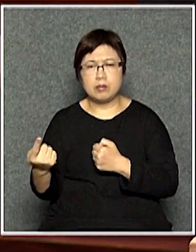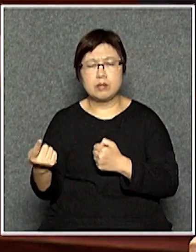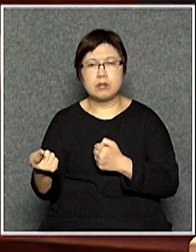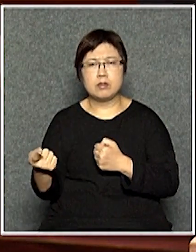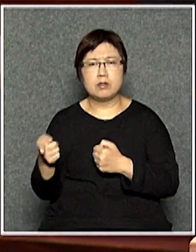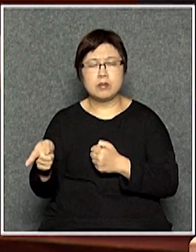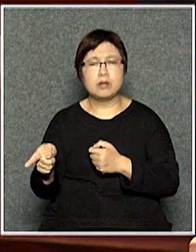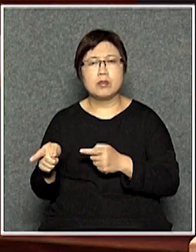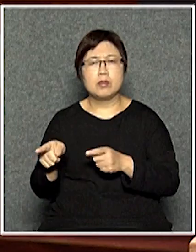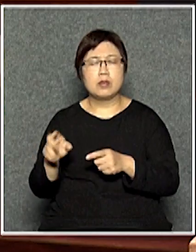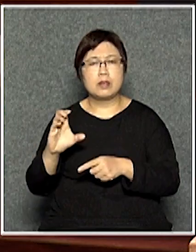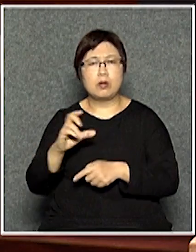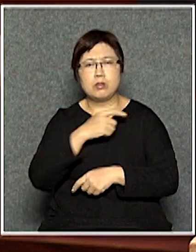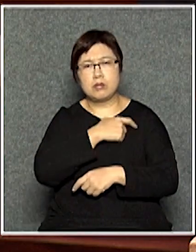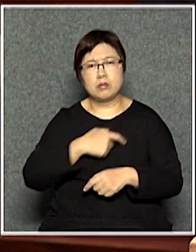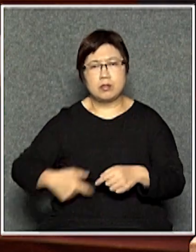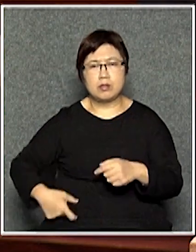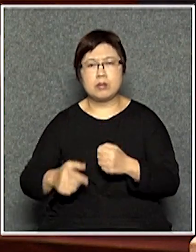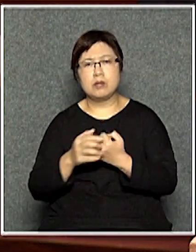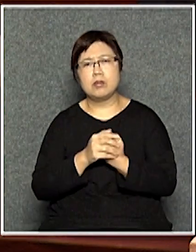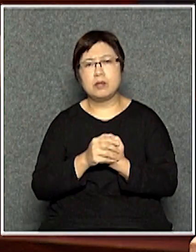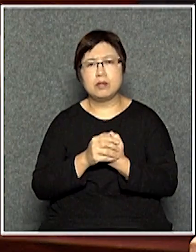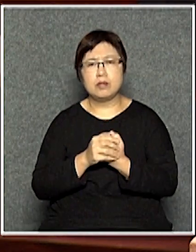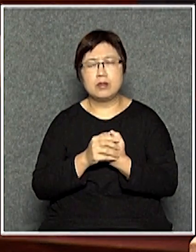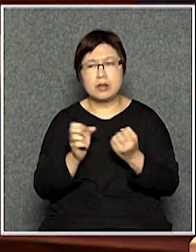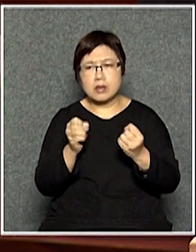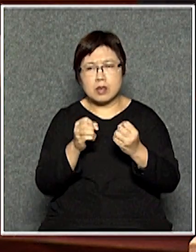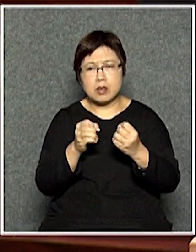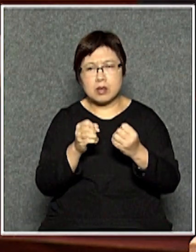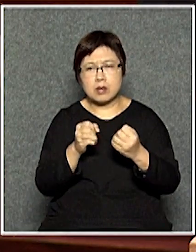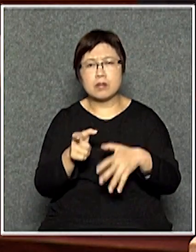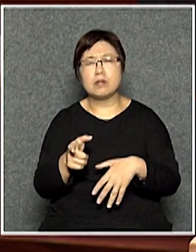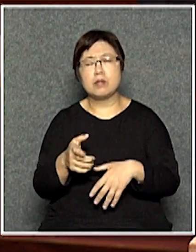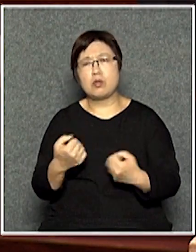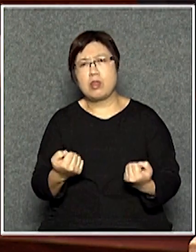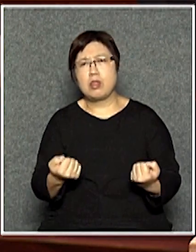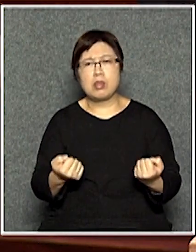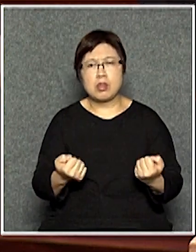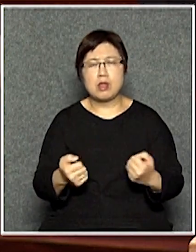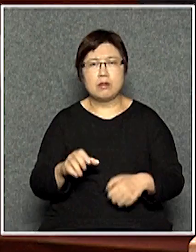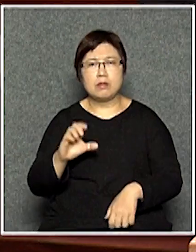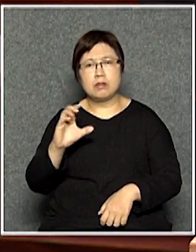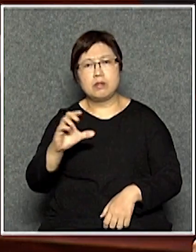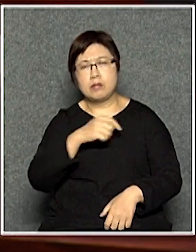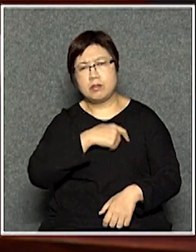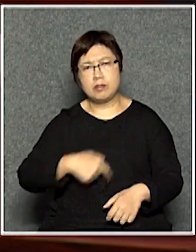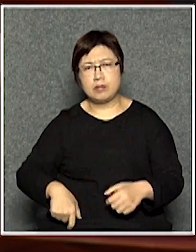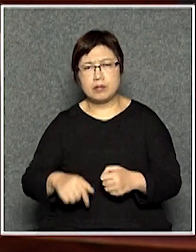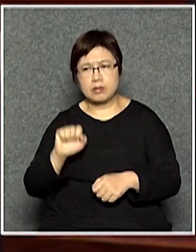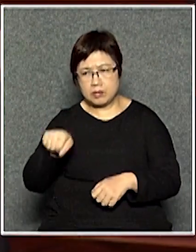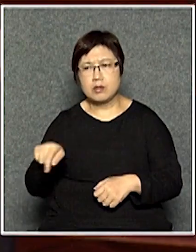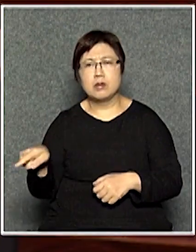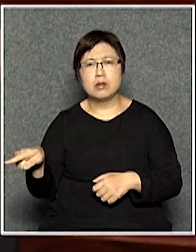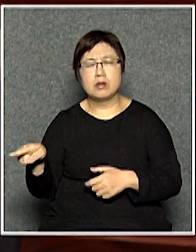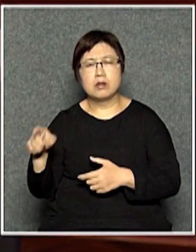是他跟周浩鼎討論這個問題其實也都沒有什麼，只要周浩鼎認同啊，你